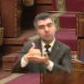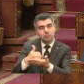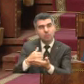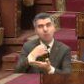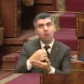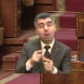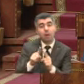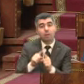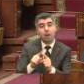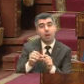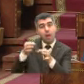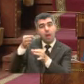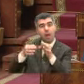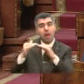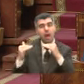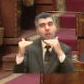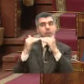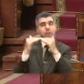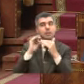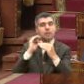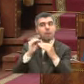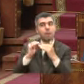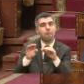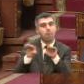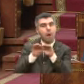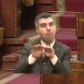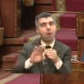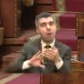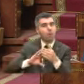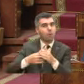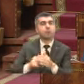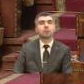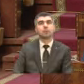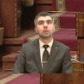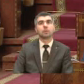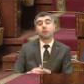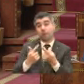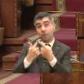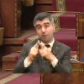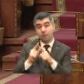ان يكون عادلا باعتبار ان المنزوعه ملكيته يتحمل في هذا النطاق ضررا